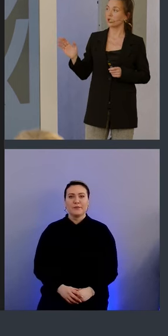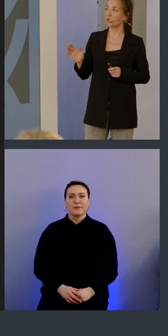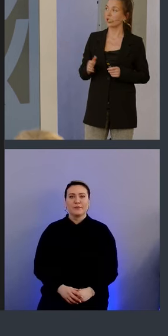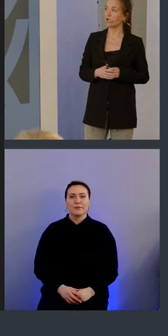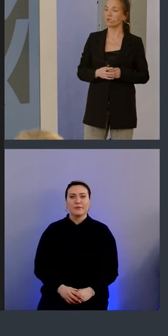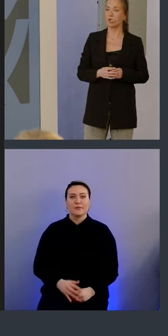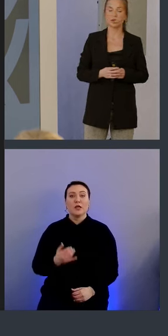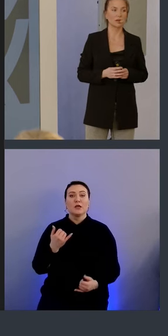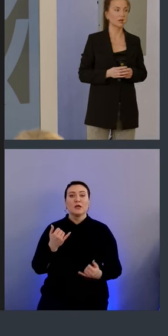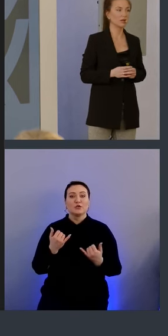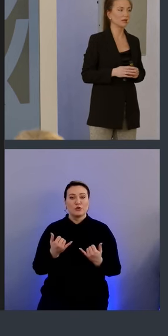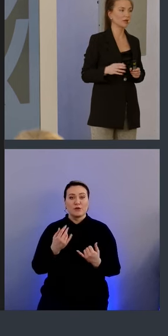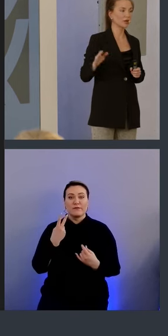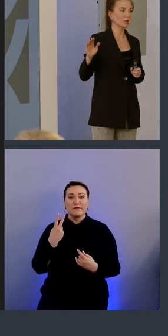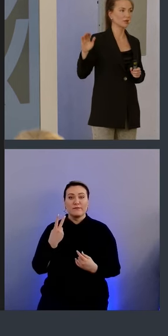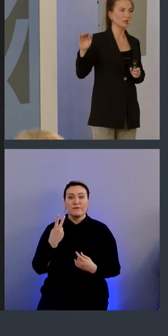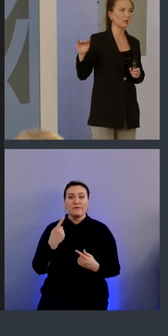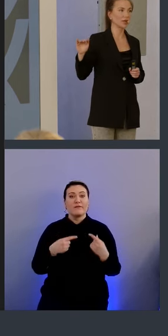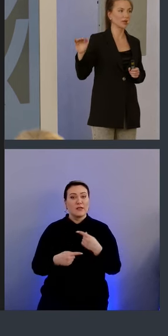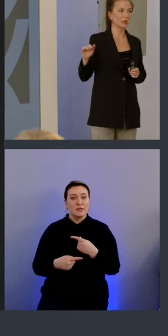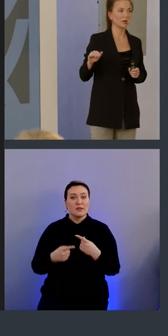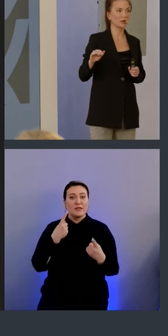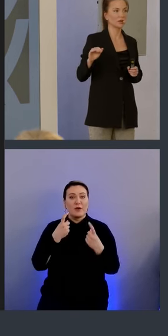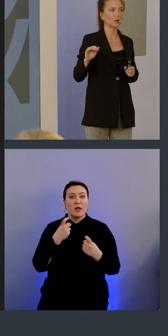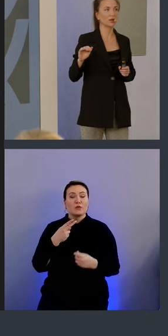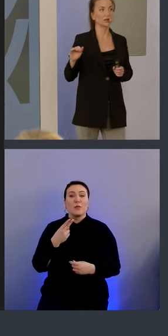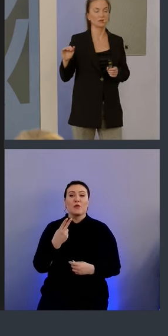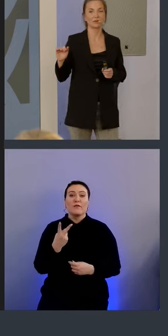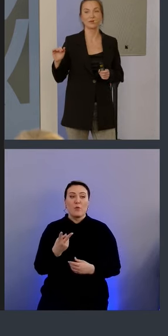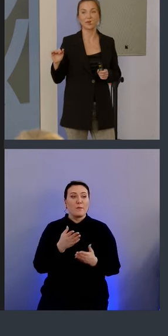Вот сейчас на слайде вы видите информацию по двум методам